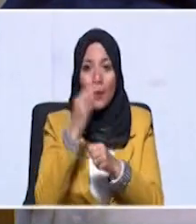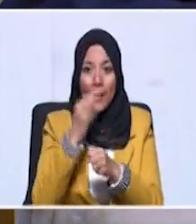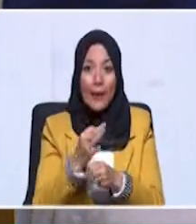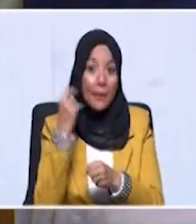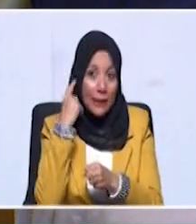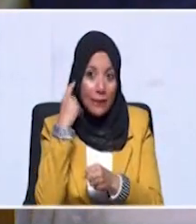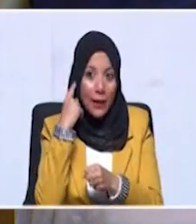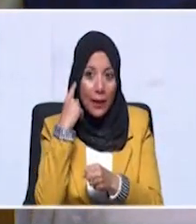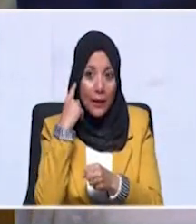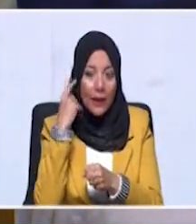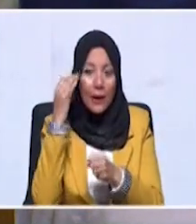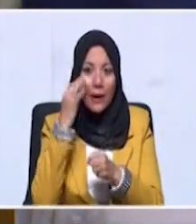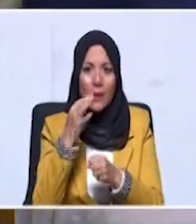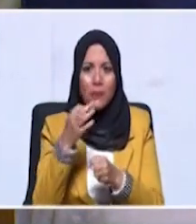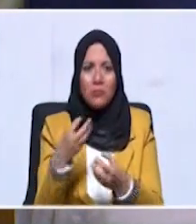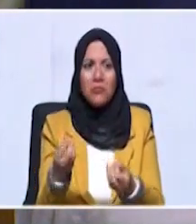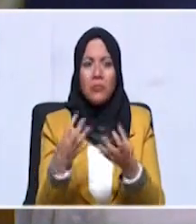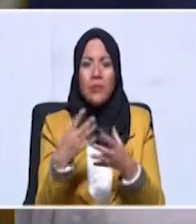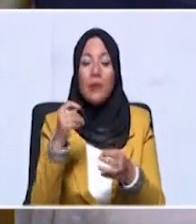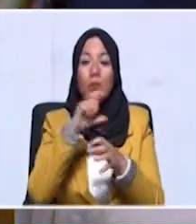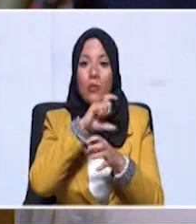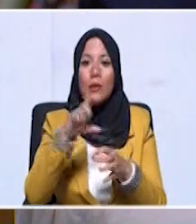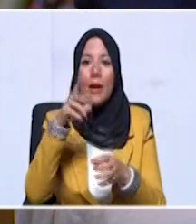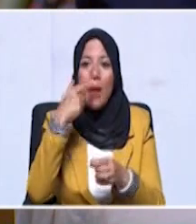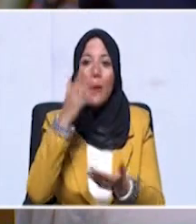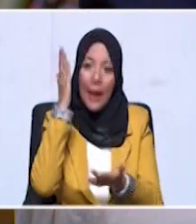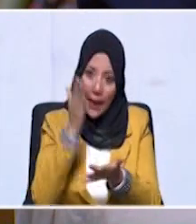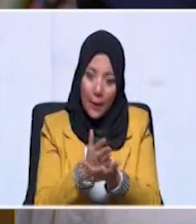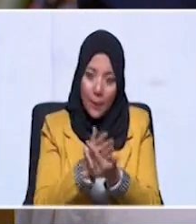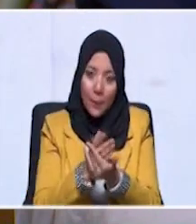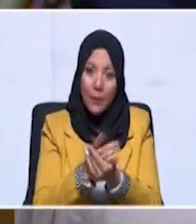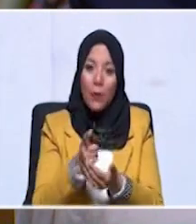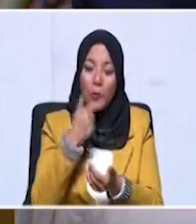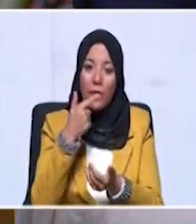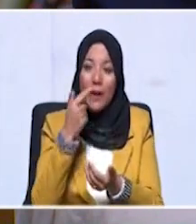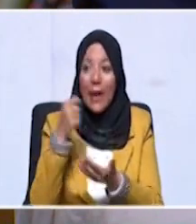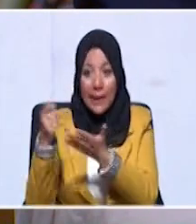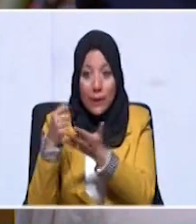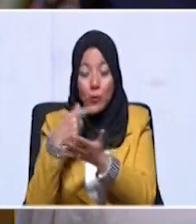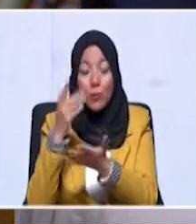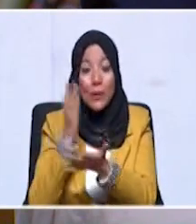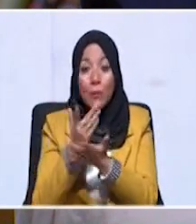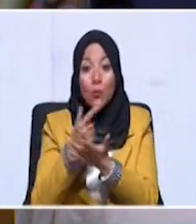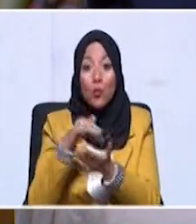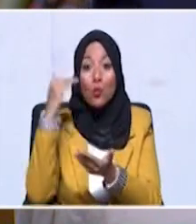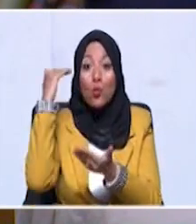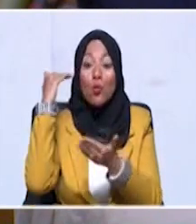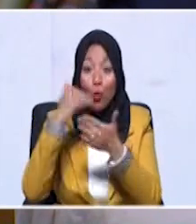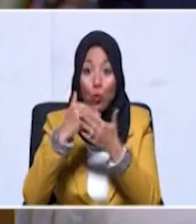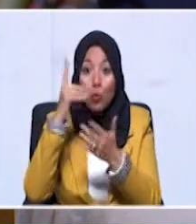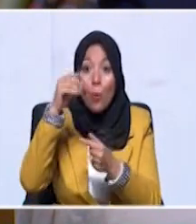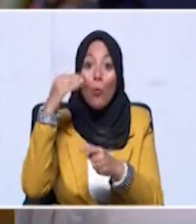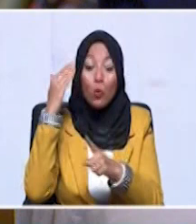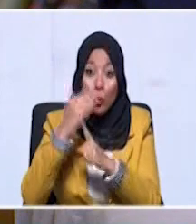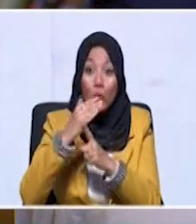ربما يعني يواجه بحديث وده حقيقه في حديث لسيدنا النبي صلى الله عليه وسلم بيقول اذا انتصف شعبان فلا